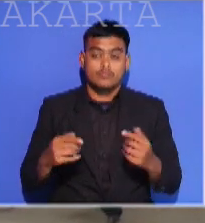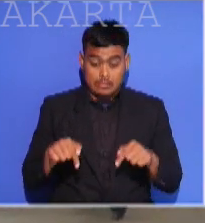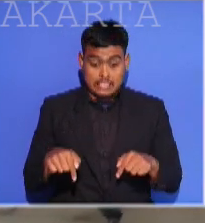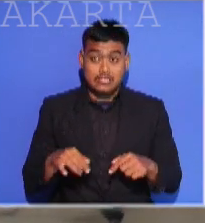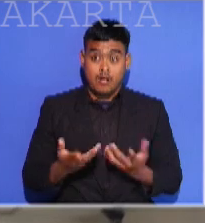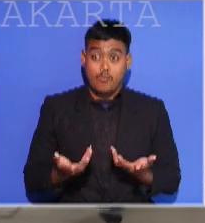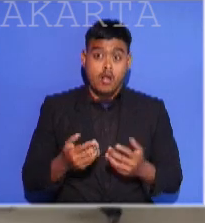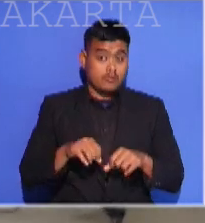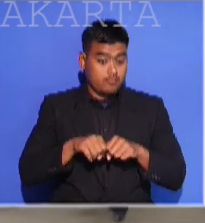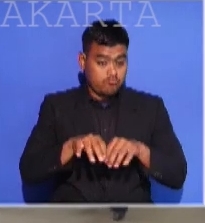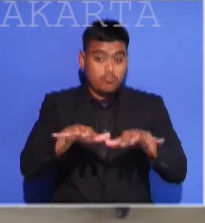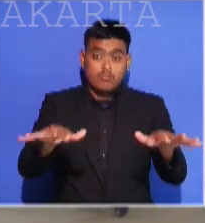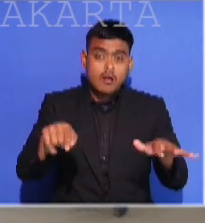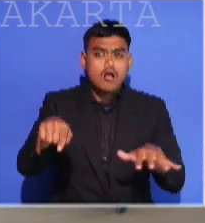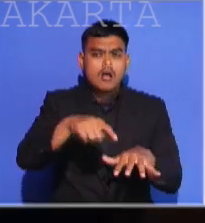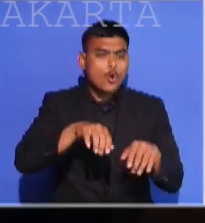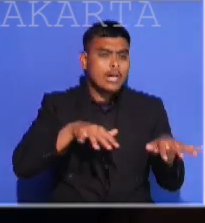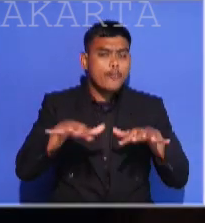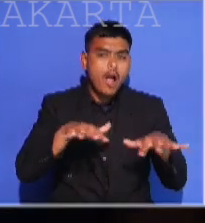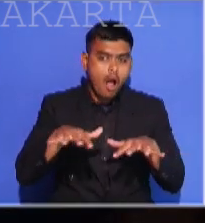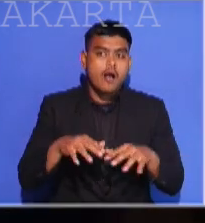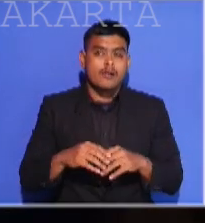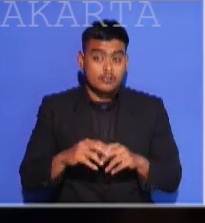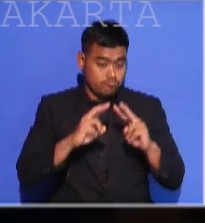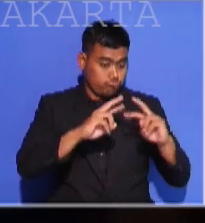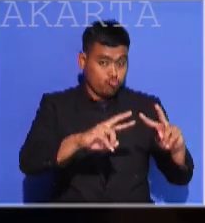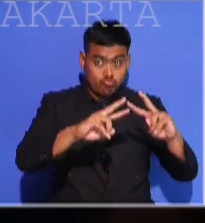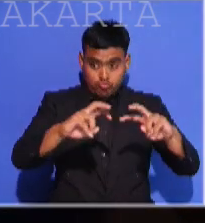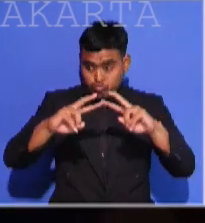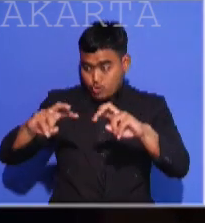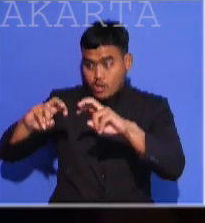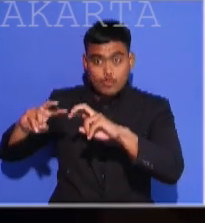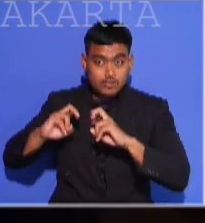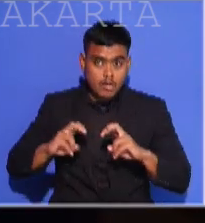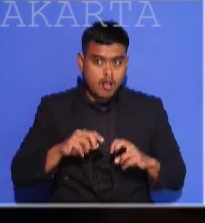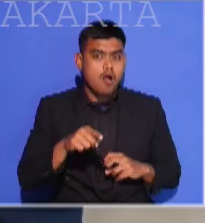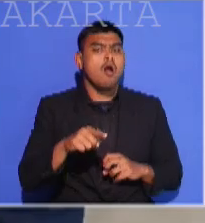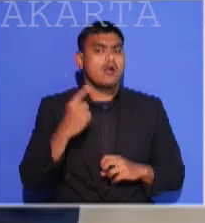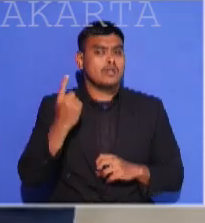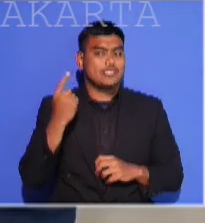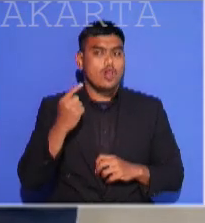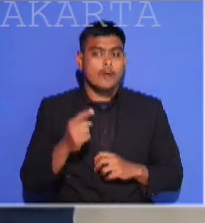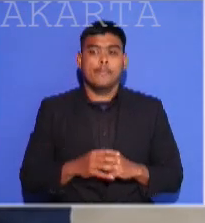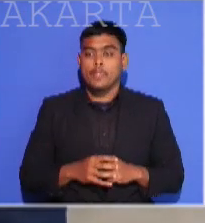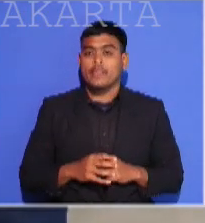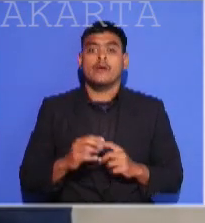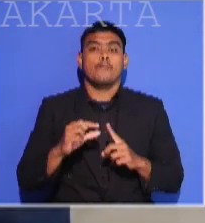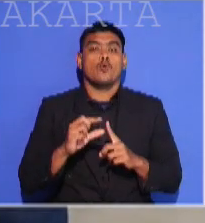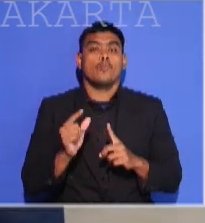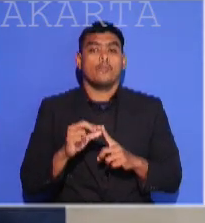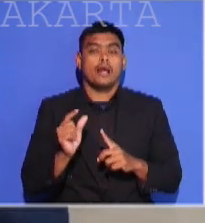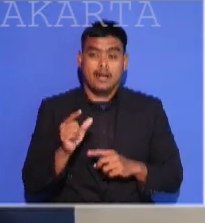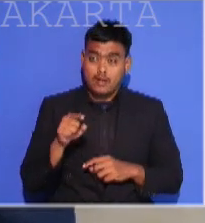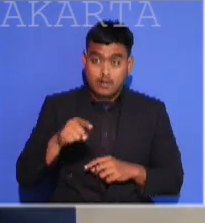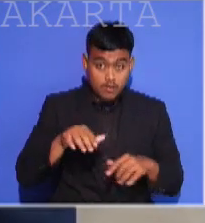goncangannya megatras merupakan hasil penelitian dari pusat studi gempa nasional di bawah Kementerian pupr kekuatan maksimum gempa bumi